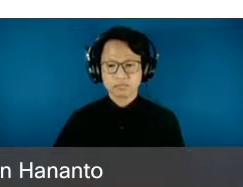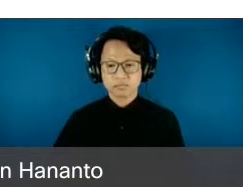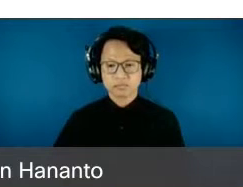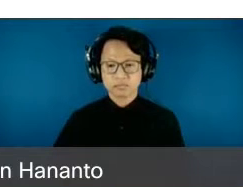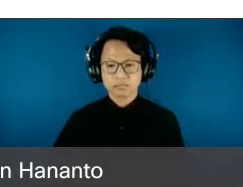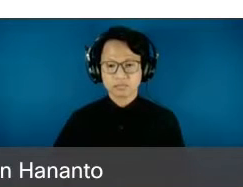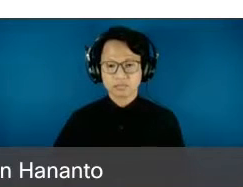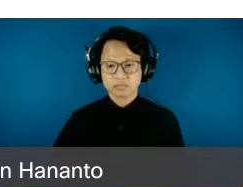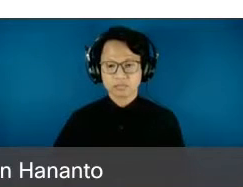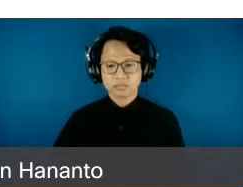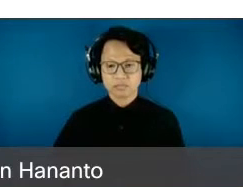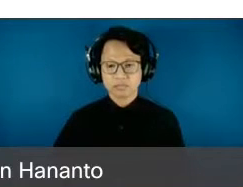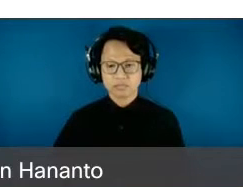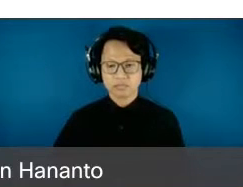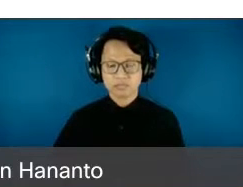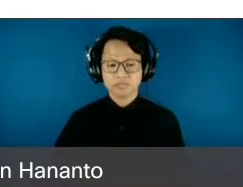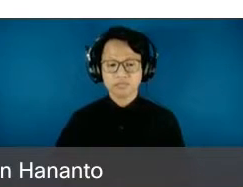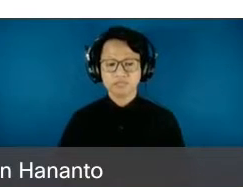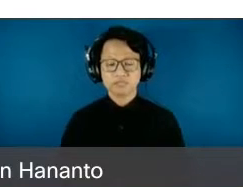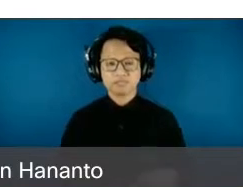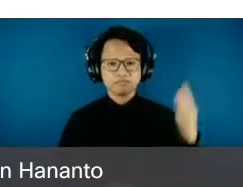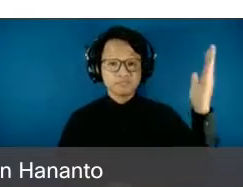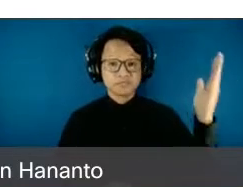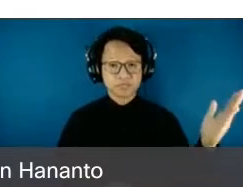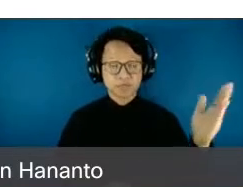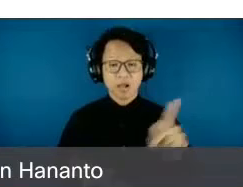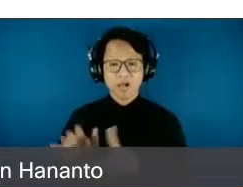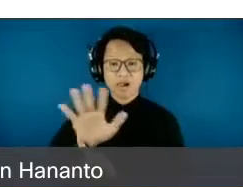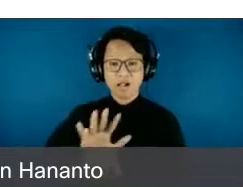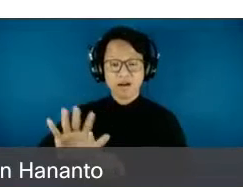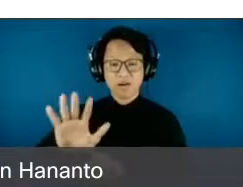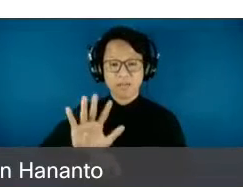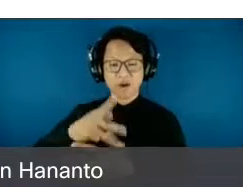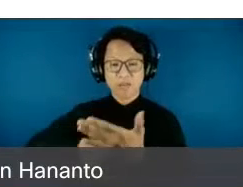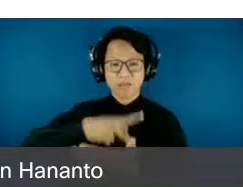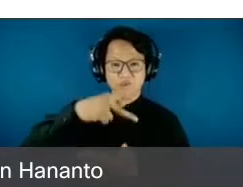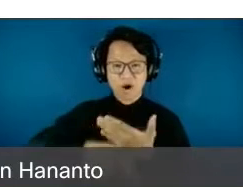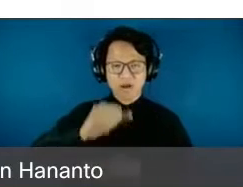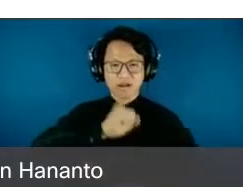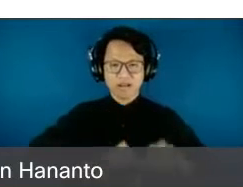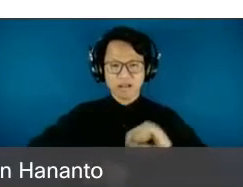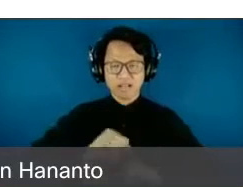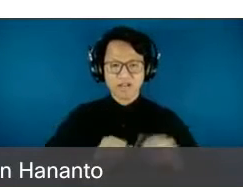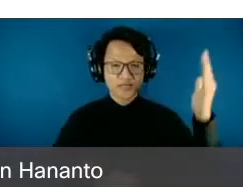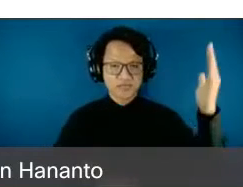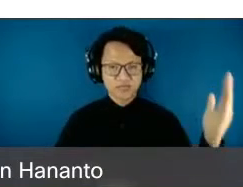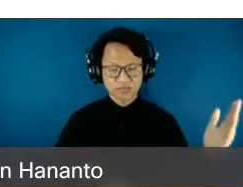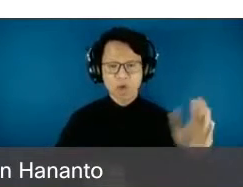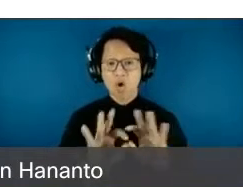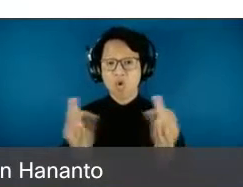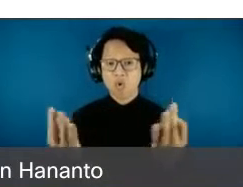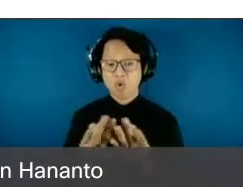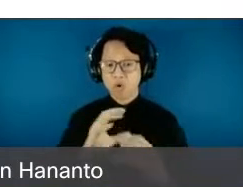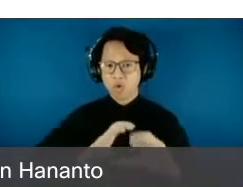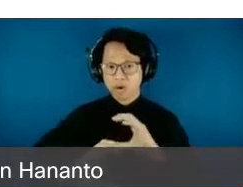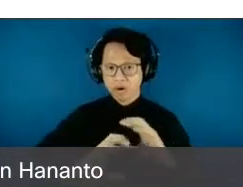Dan ini yang menjadi latar belakang program dan kegiatan kami, di mana Forum Komunikasi